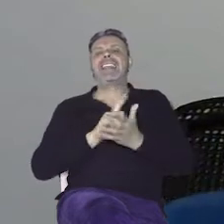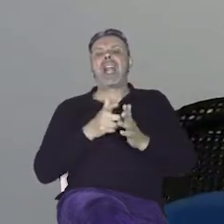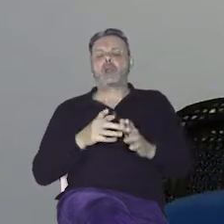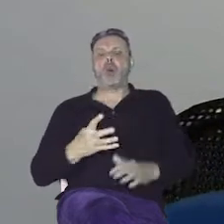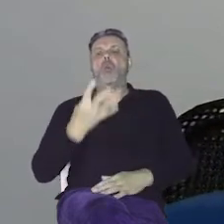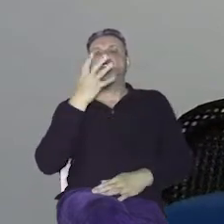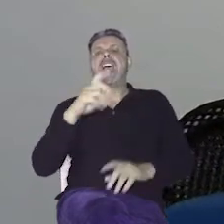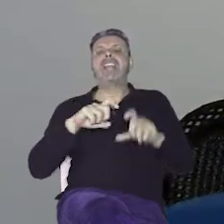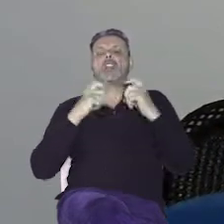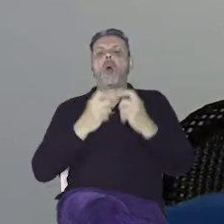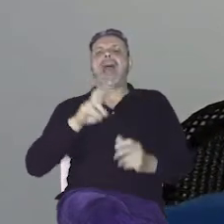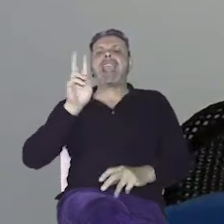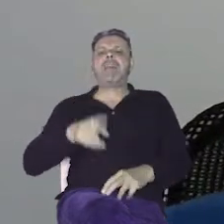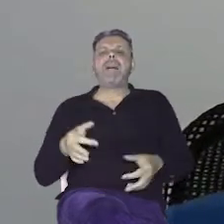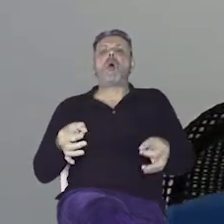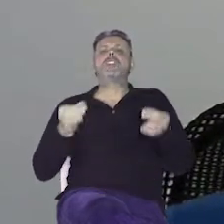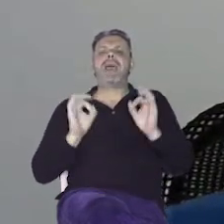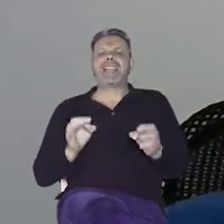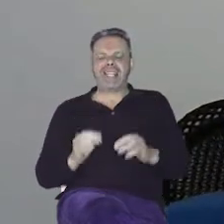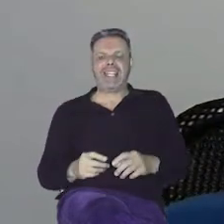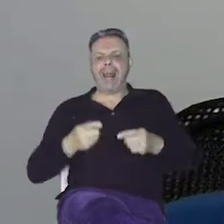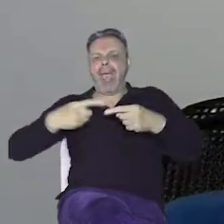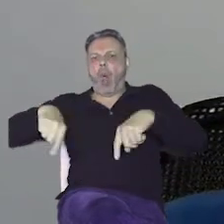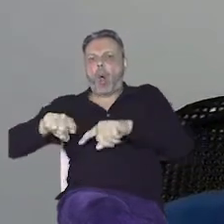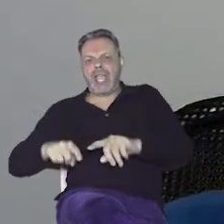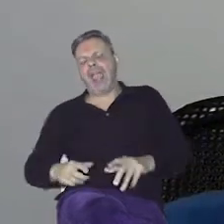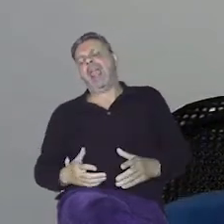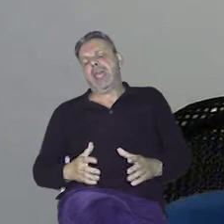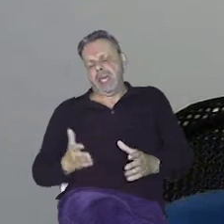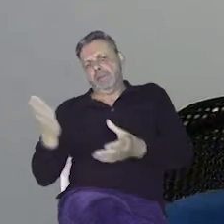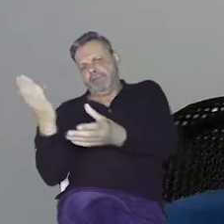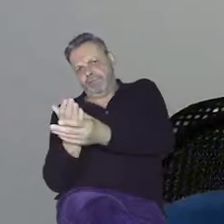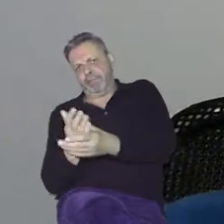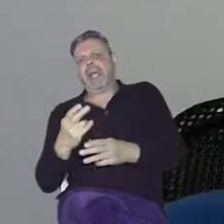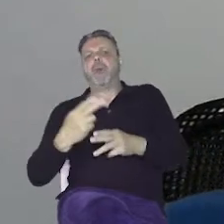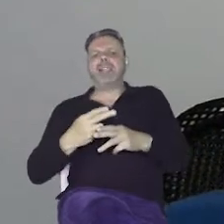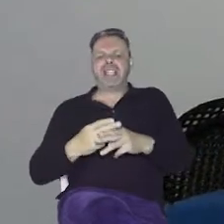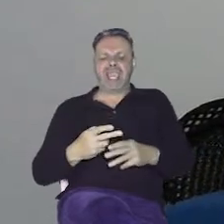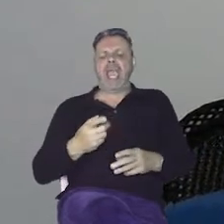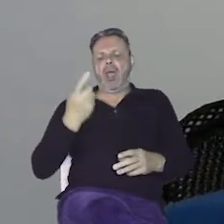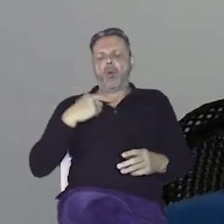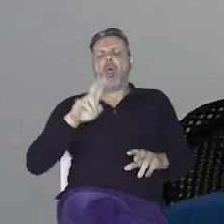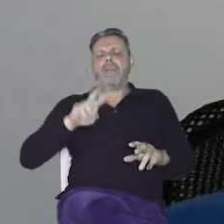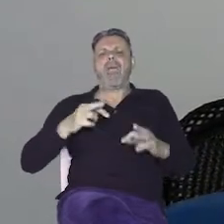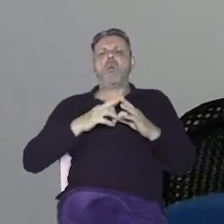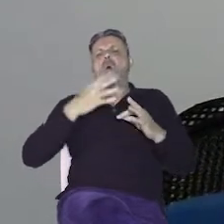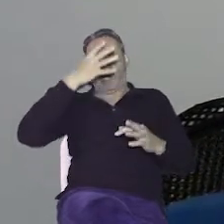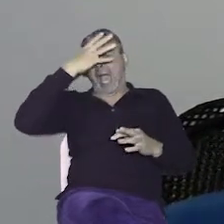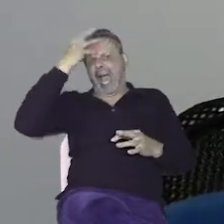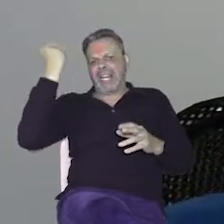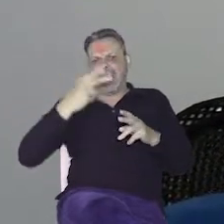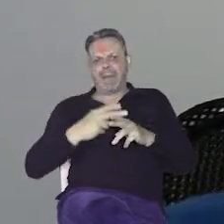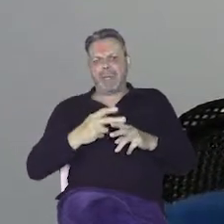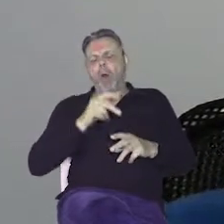4 doma imamo specijalizirane odjele za bolesnike oboljele od Alzheimerove bolesti i